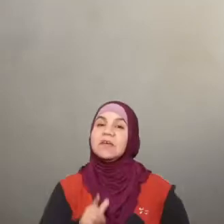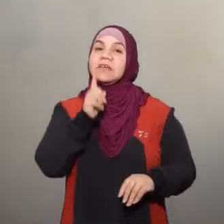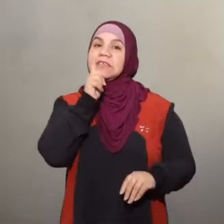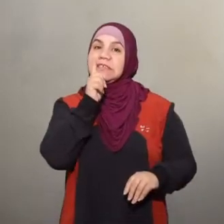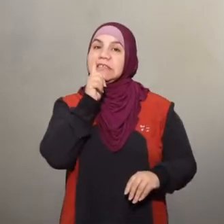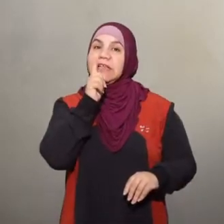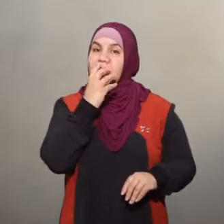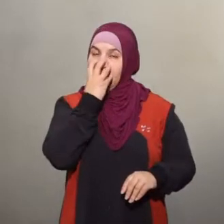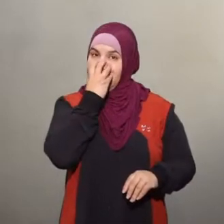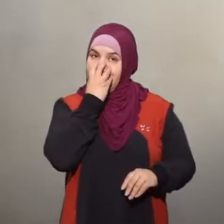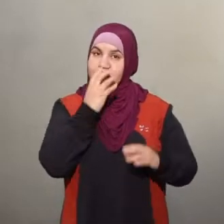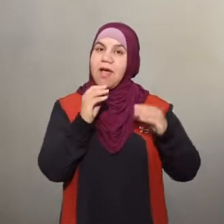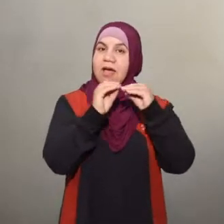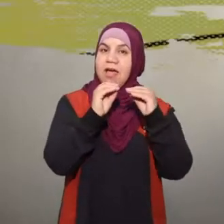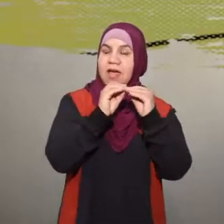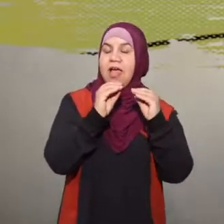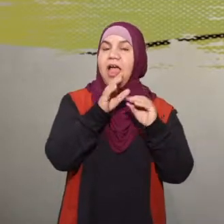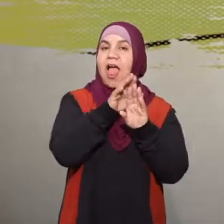قصة الذئب الأليف.